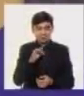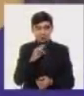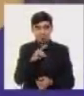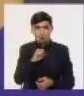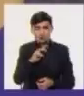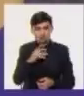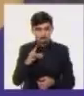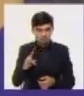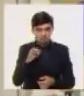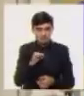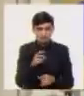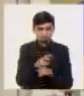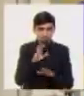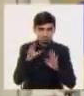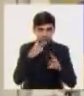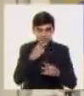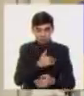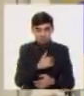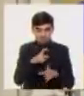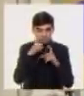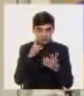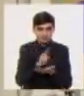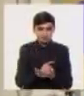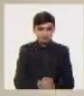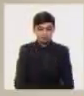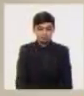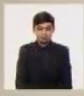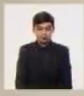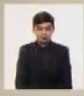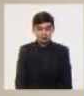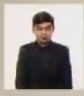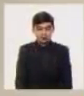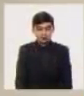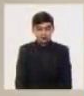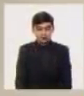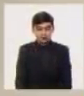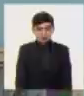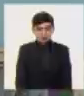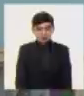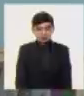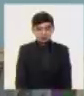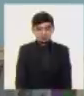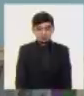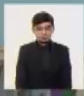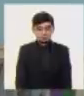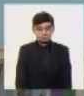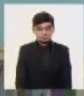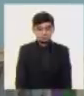Куланши для посещения выставки и не забыть надеть маску. Нургали Карабаев, Нурген Токмурзин, Информбюро, Нур-Султан.